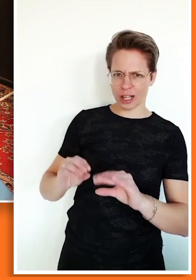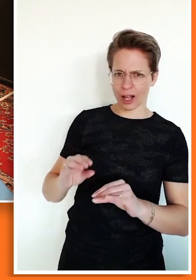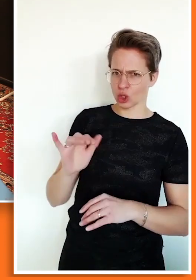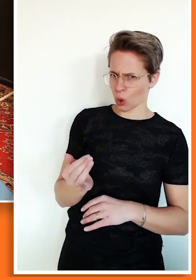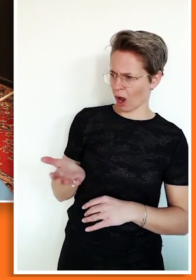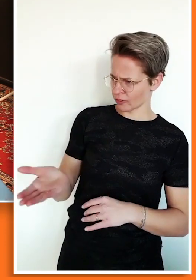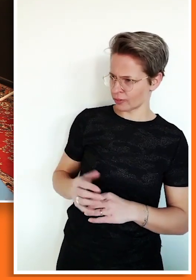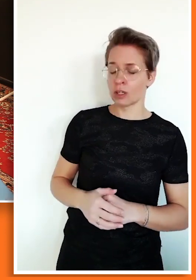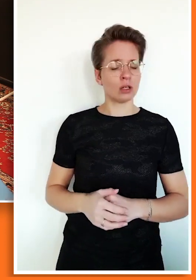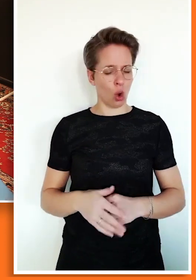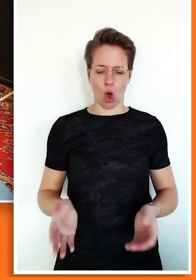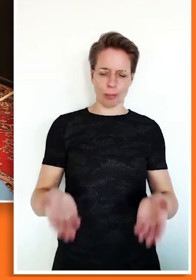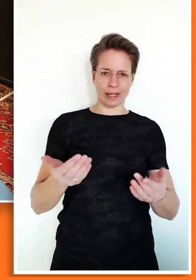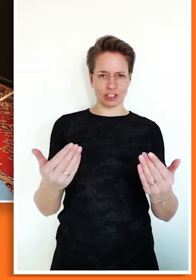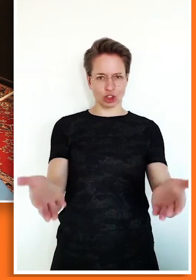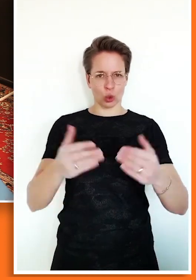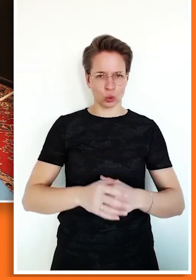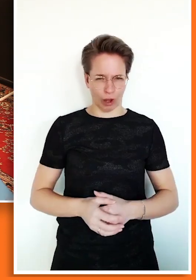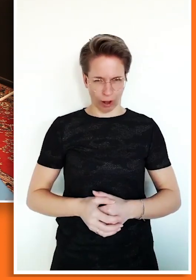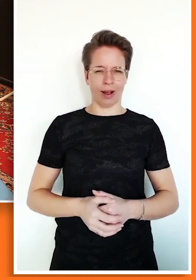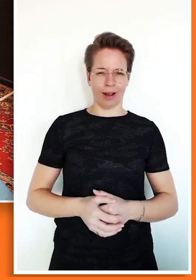snel gedaan. Dacht ik, nou, hoppakee, zo.